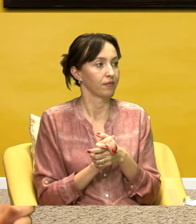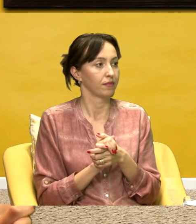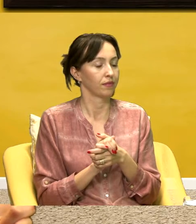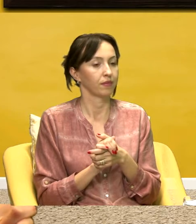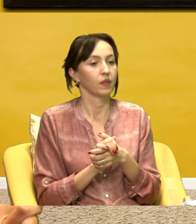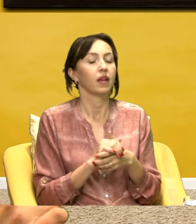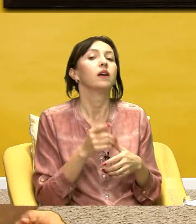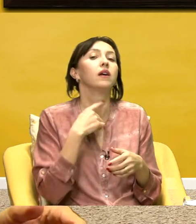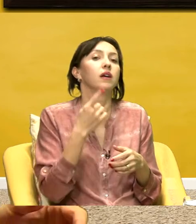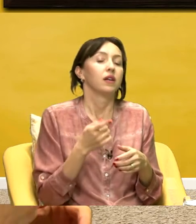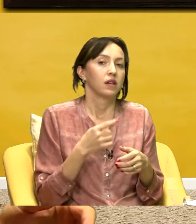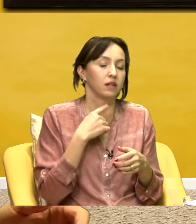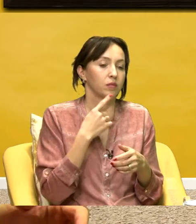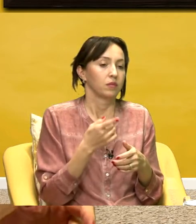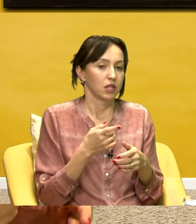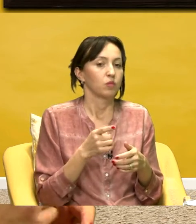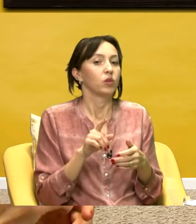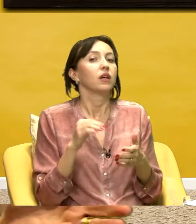apare ceva.